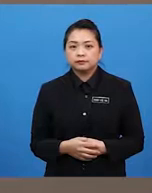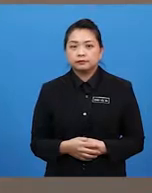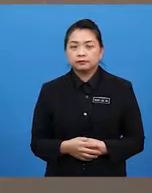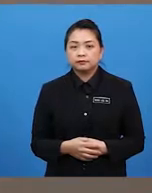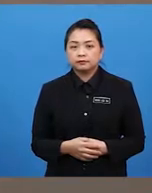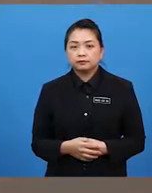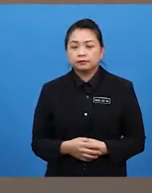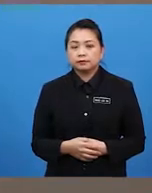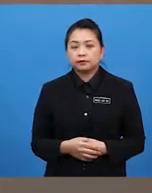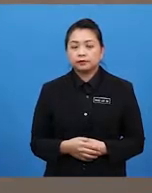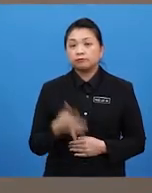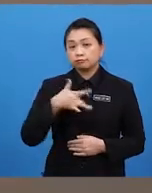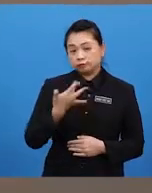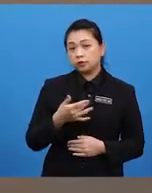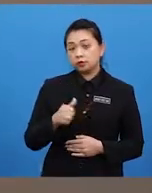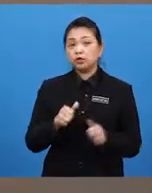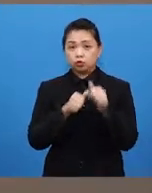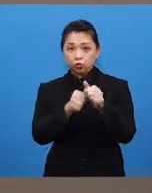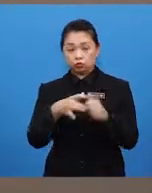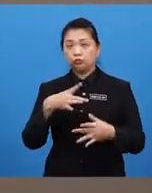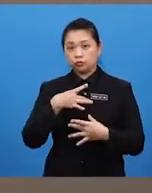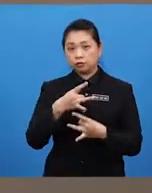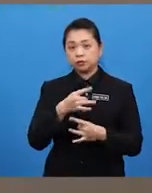Hai kurasakan mengikut citarasa